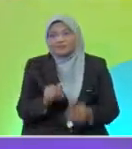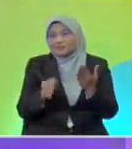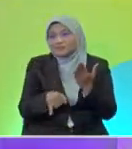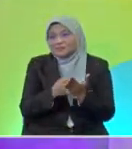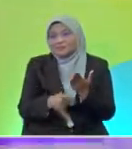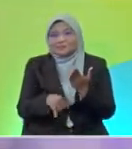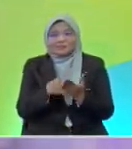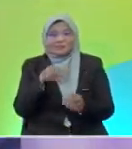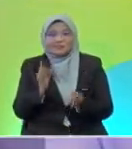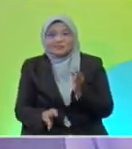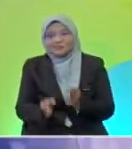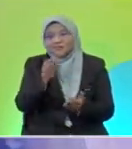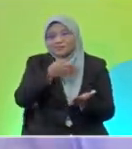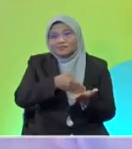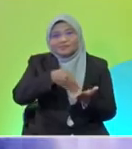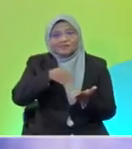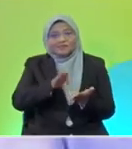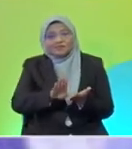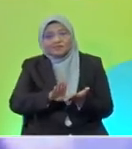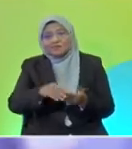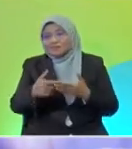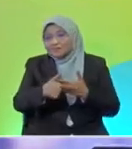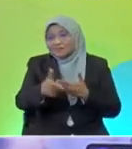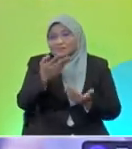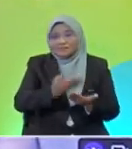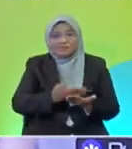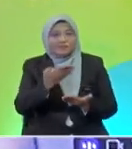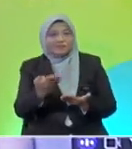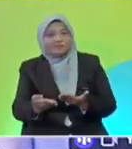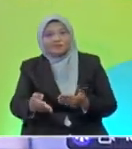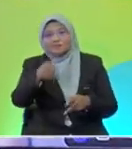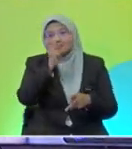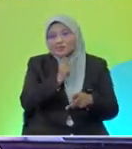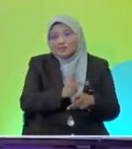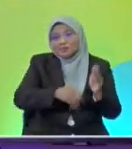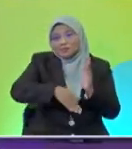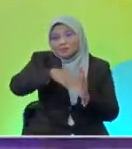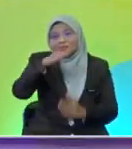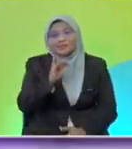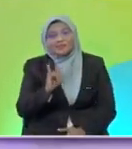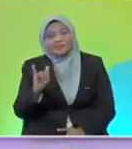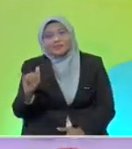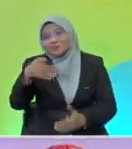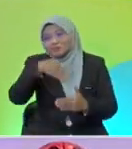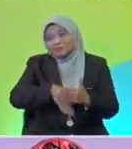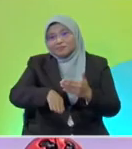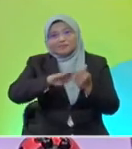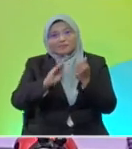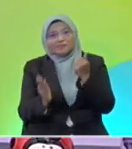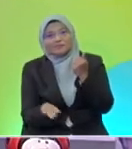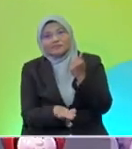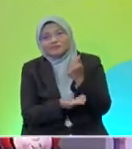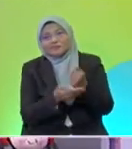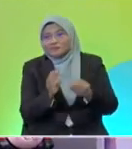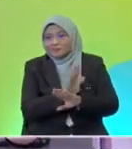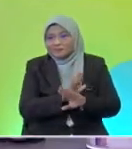jika belanja lepas beli simpan baginya masuk tabung